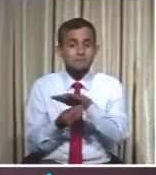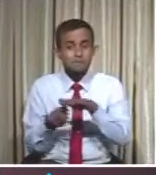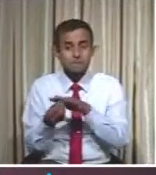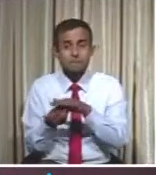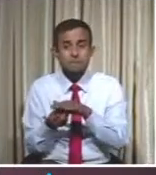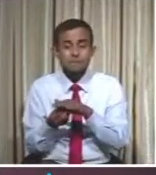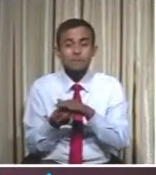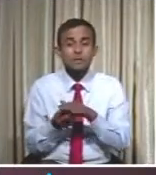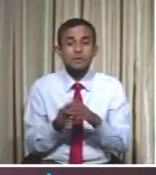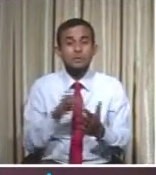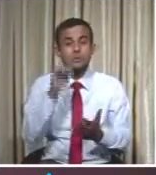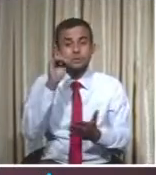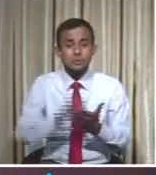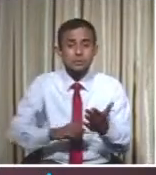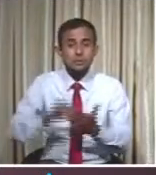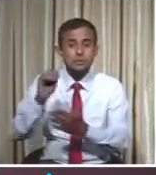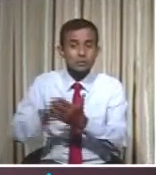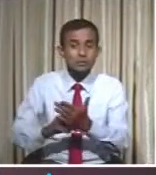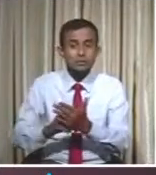පරිසරයත් සූරාකන